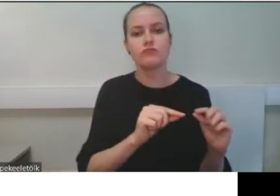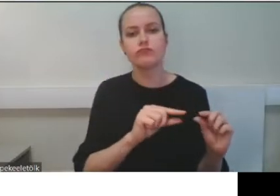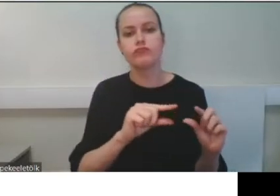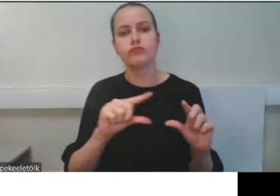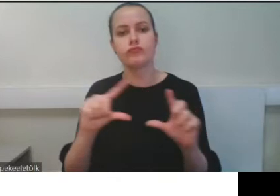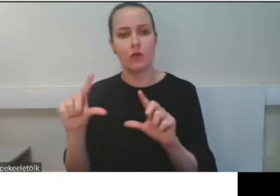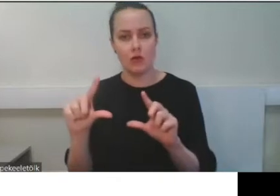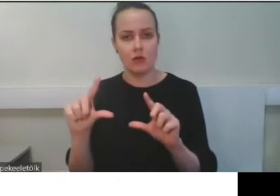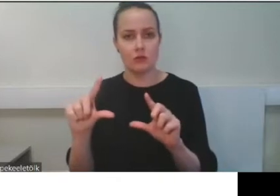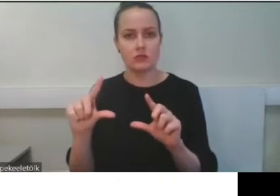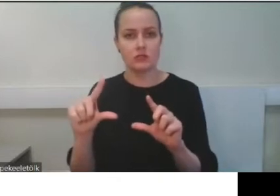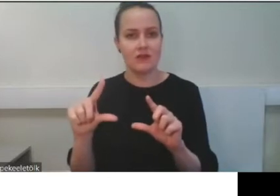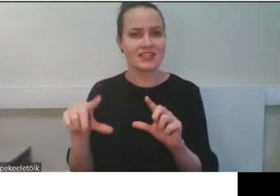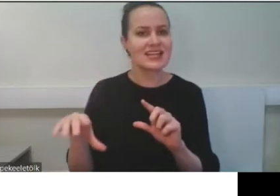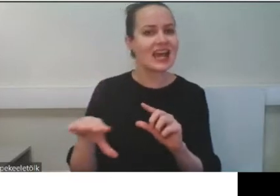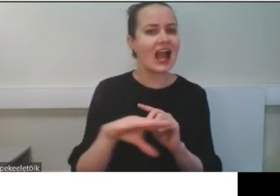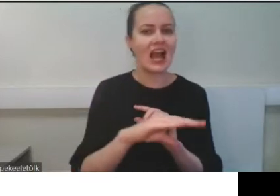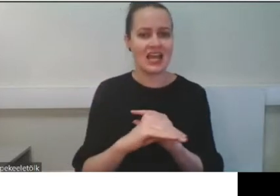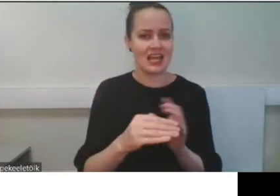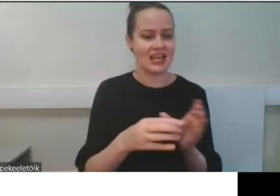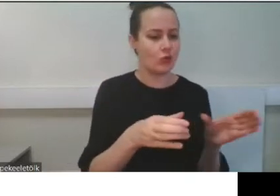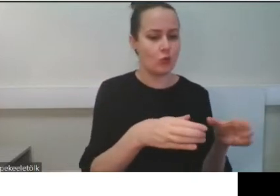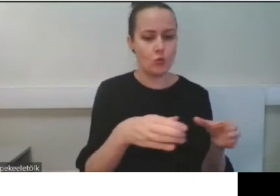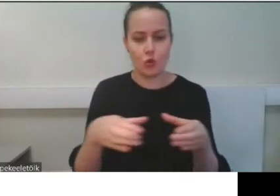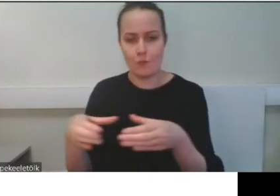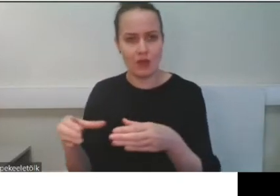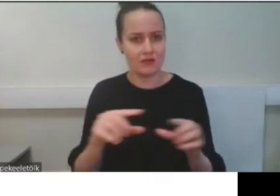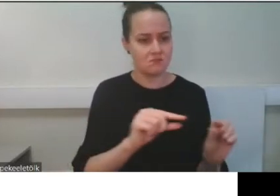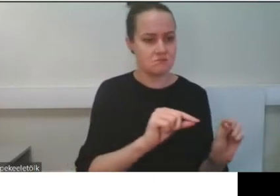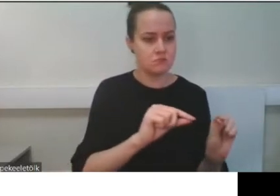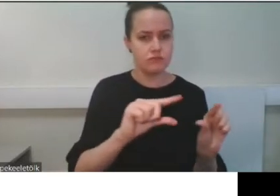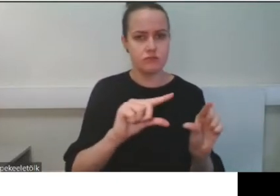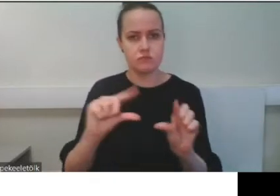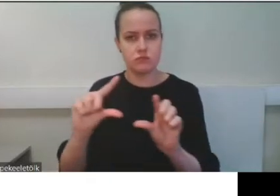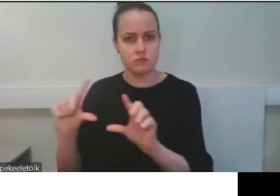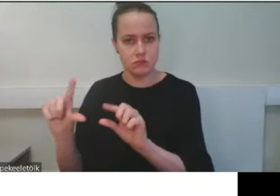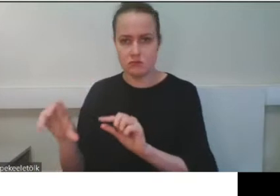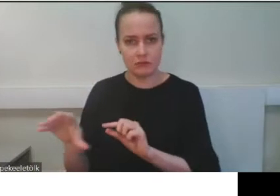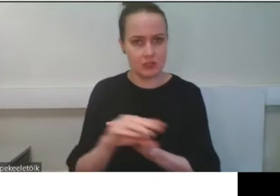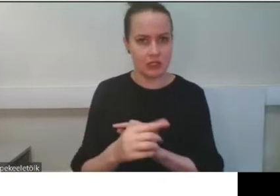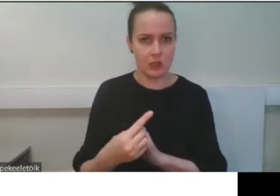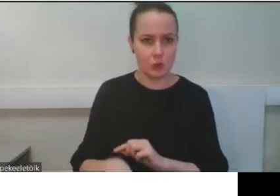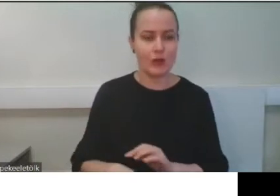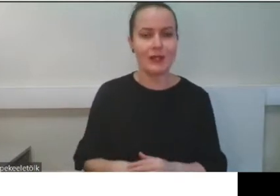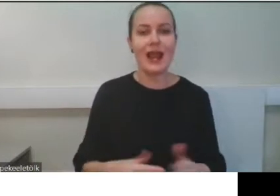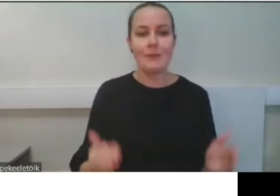seas kõige suurem . ja vähenenud töövõimega inimeste puhul on